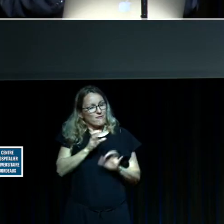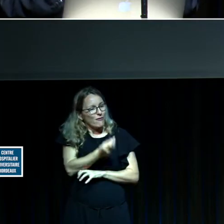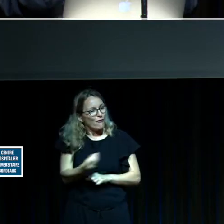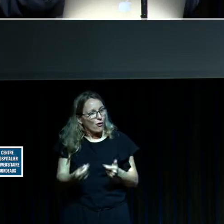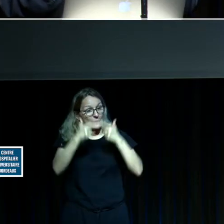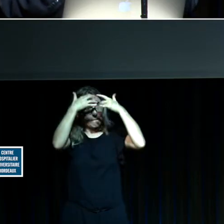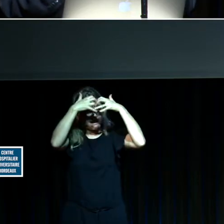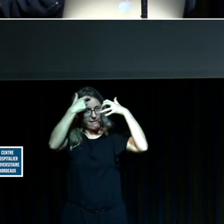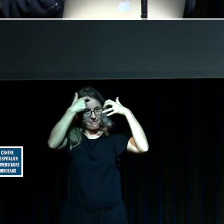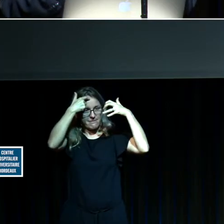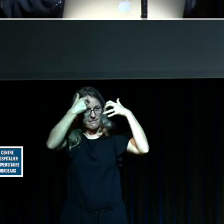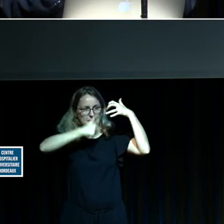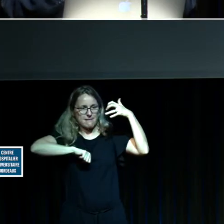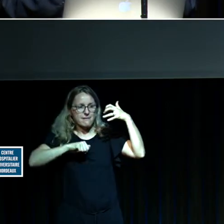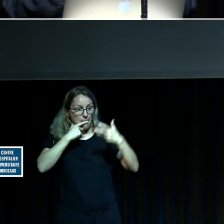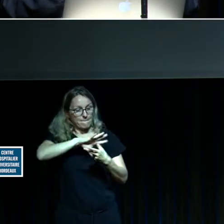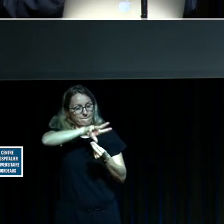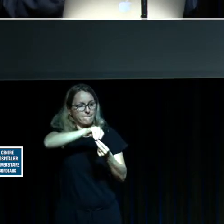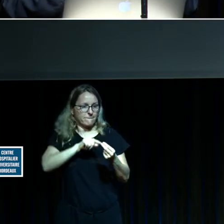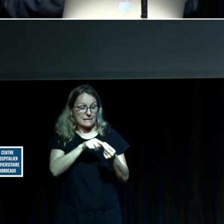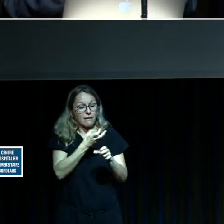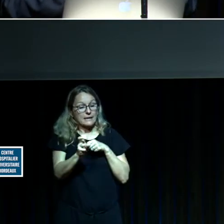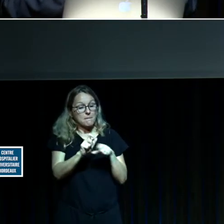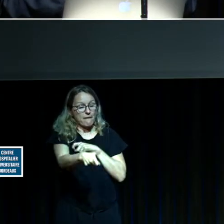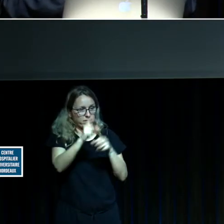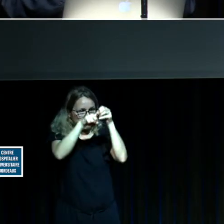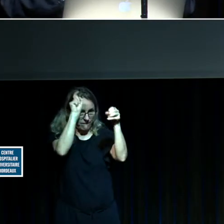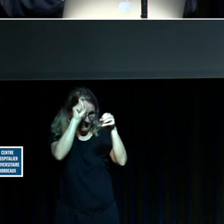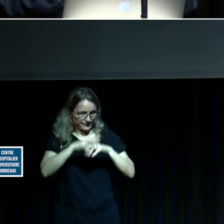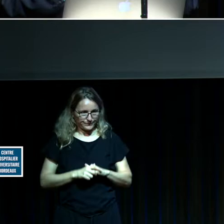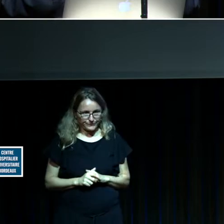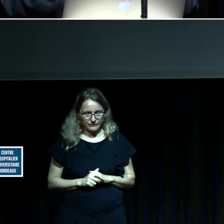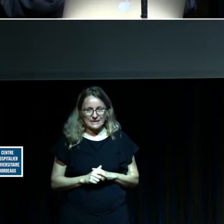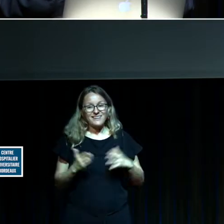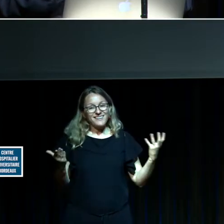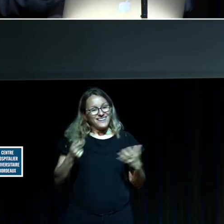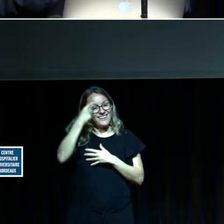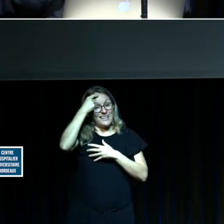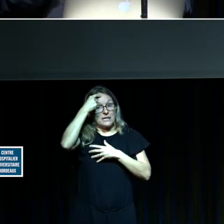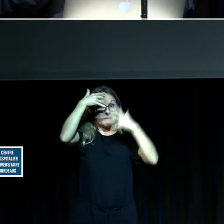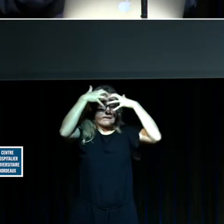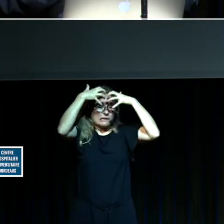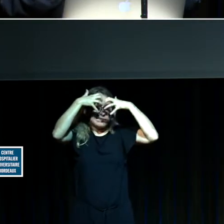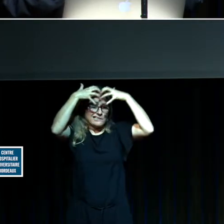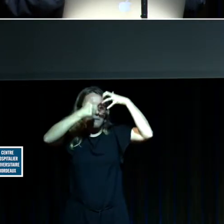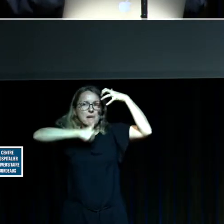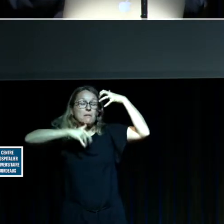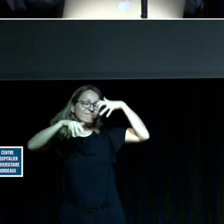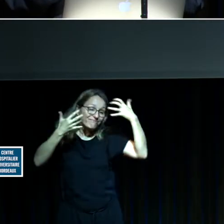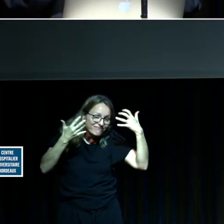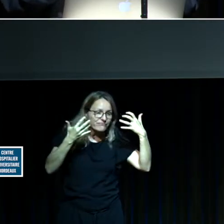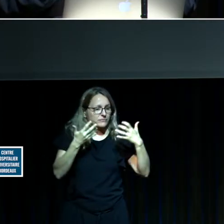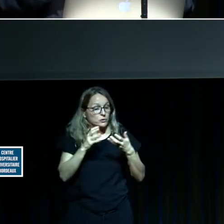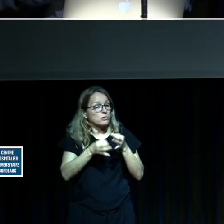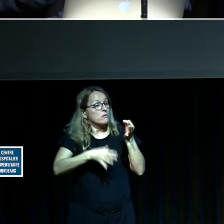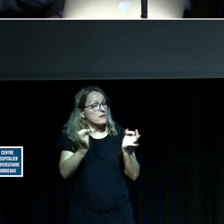migraine. C'est l'association des trois qui augmente vraiment le risque d'accident vasculaire cérébral. La migraine, on n'y peut pas grand-chose. La pilule, on